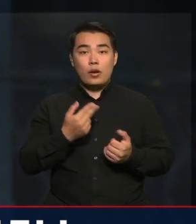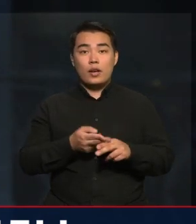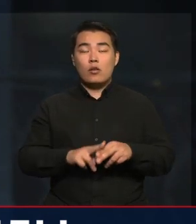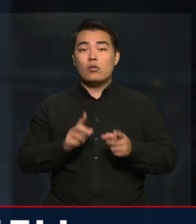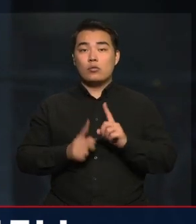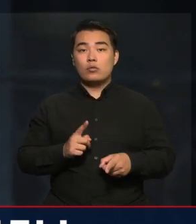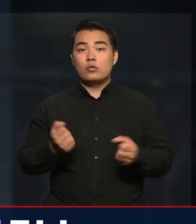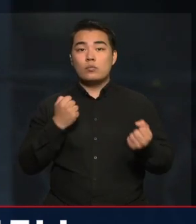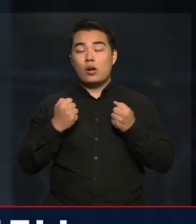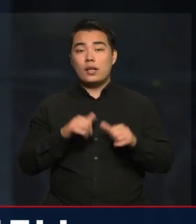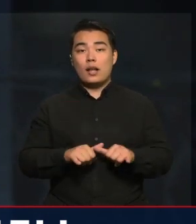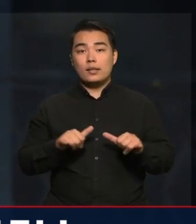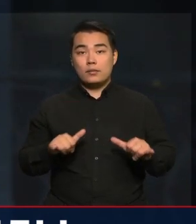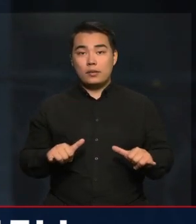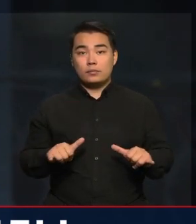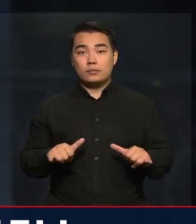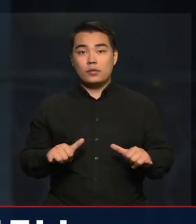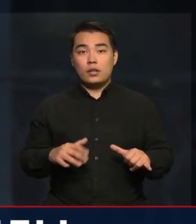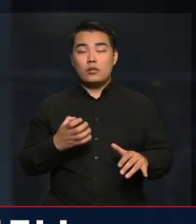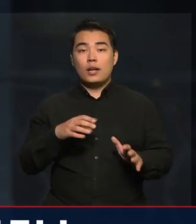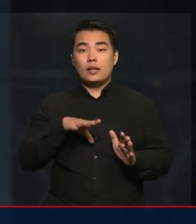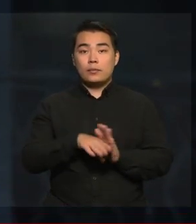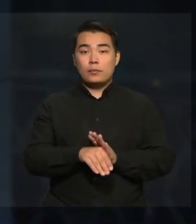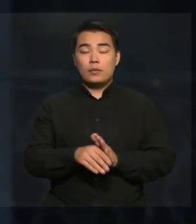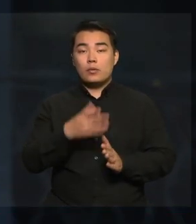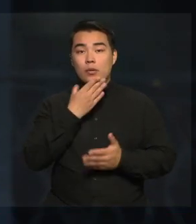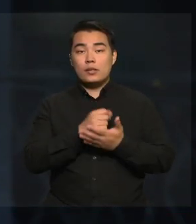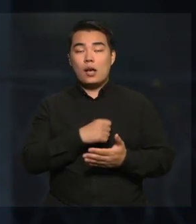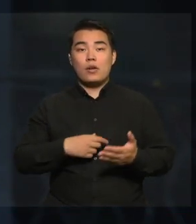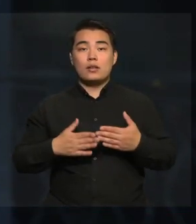ұлттық спорттың дамығандығы, соған өзіміз басымыз қуанамыз.